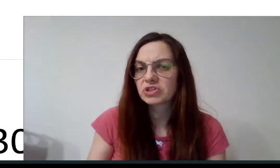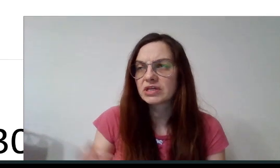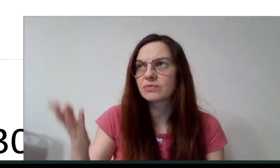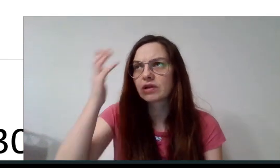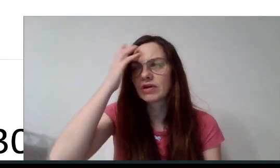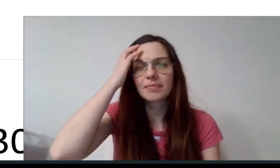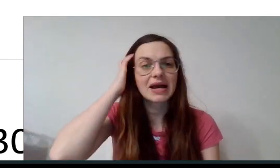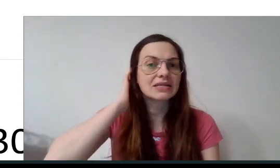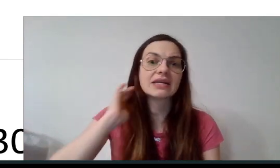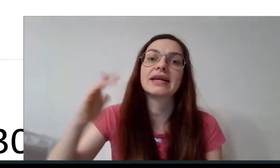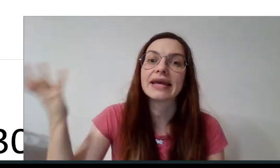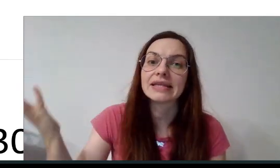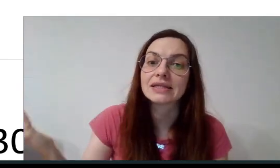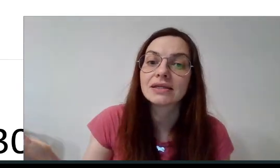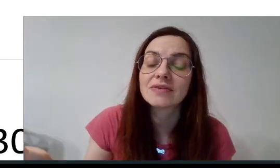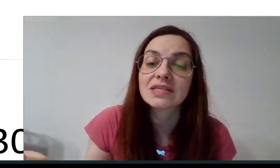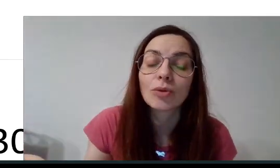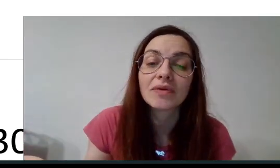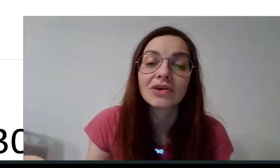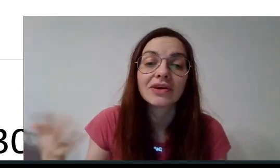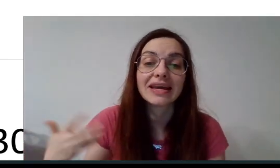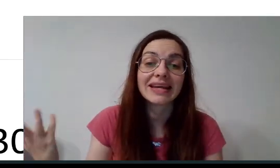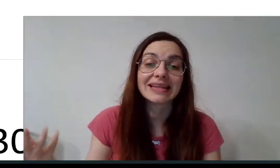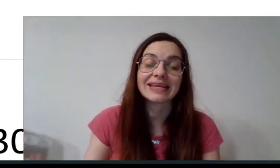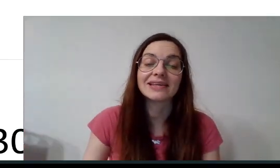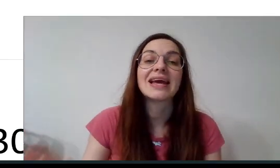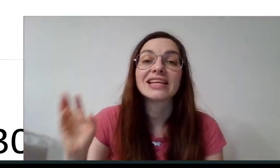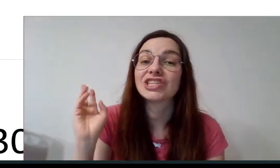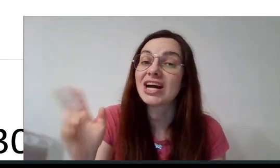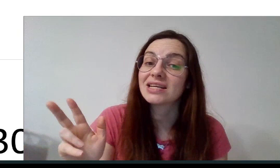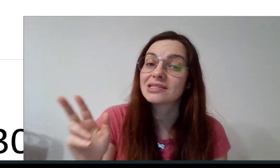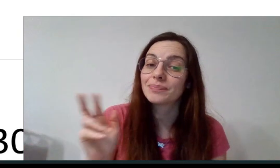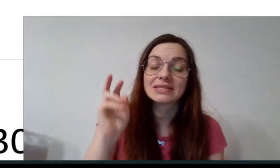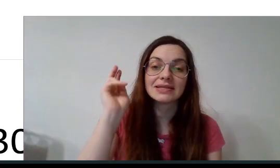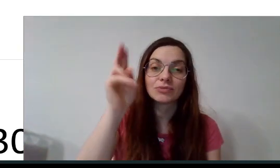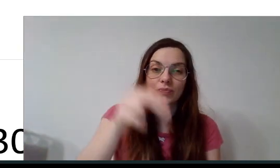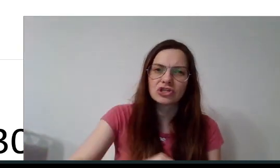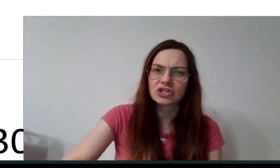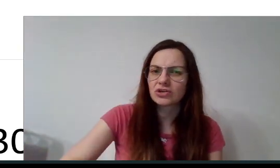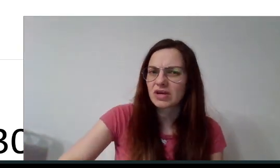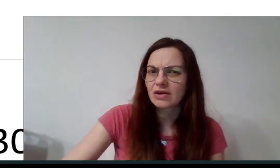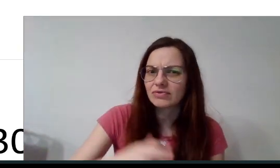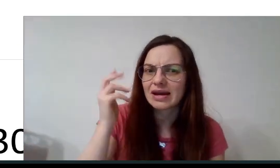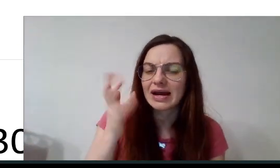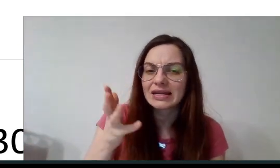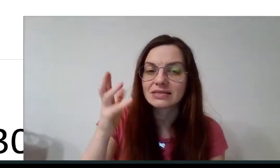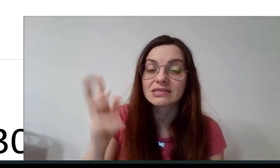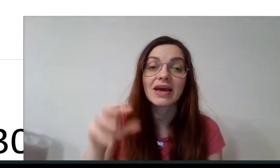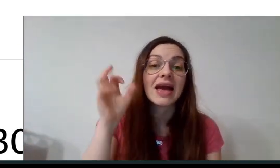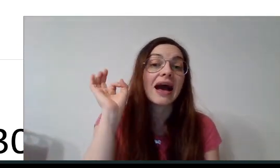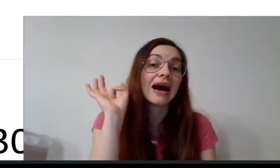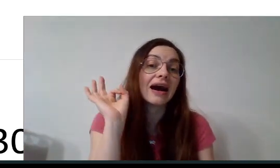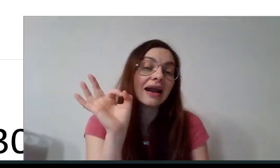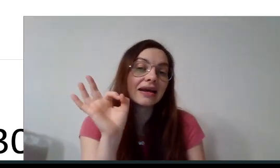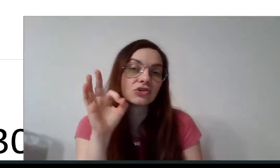šta sam uradio, ich habe alles erledigt, sve sam obavio, erledigen. Znači, alles, pazite, nemojte pogrešiti ko ja ovdje, alles je sve,